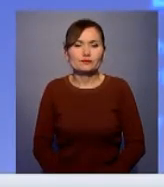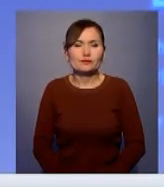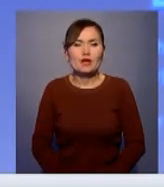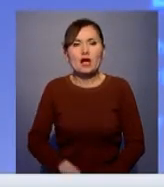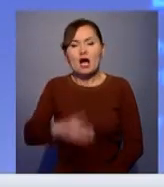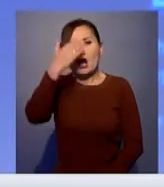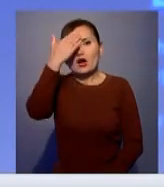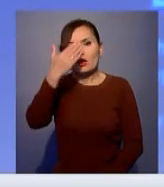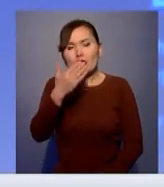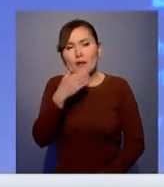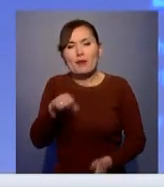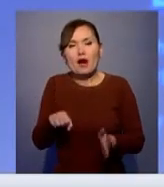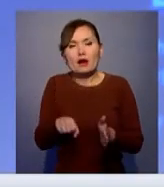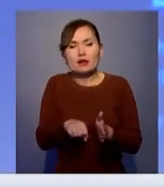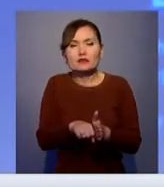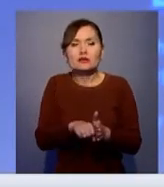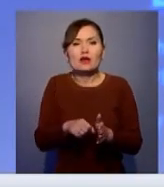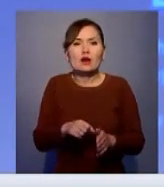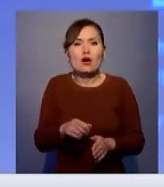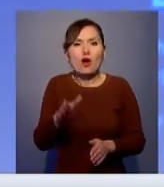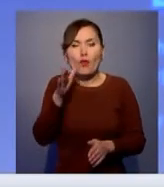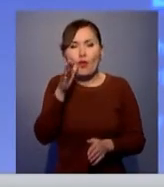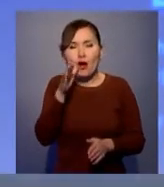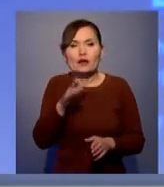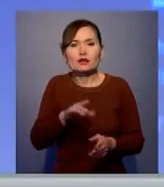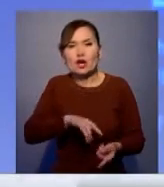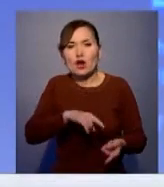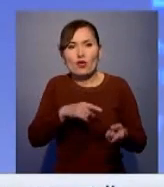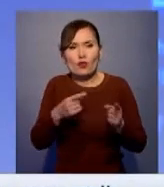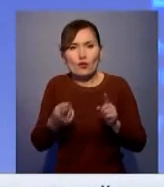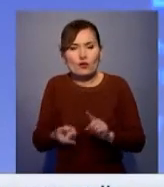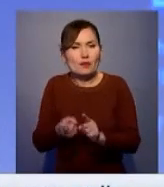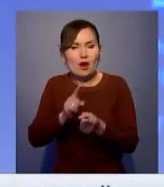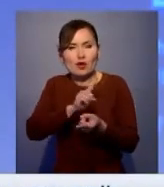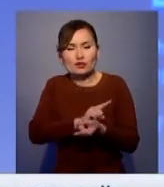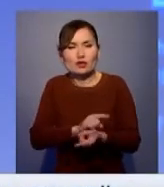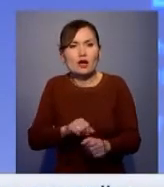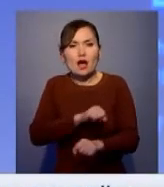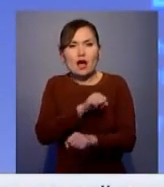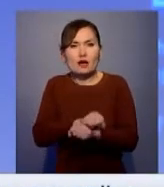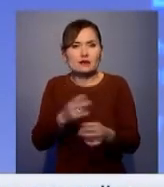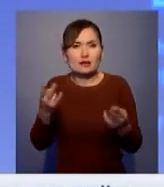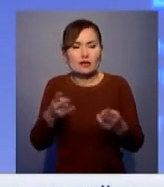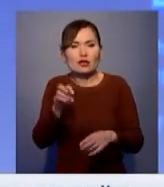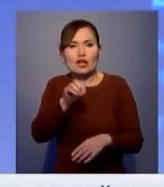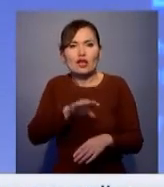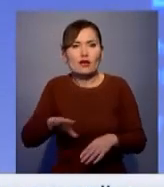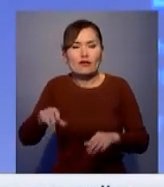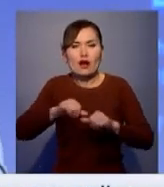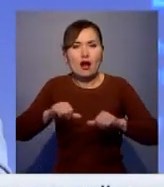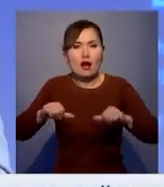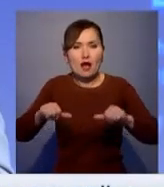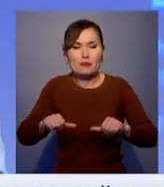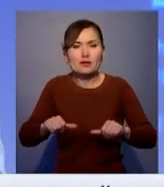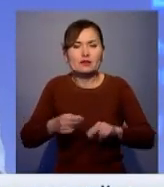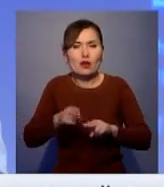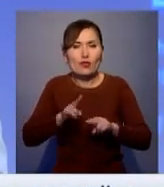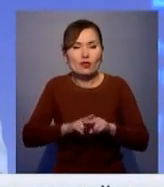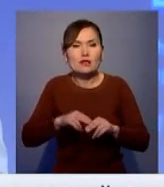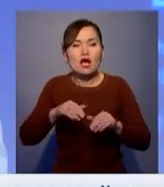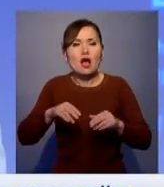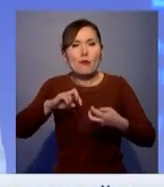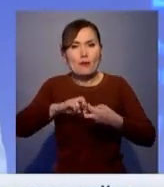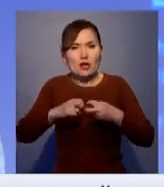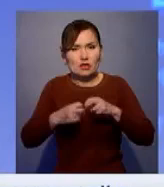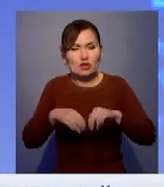Жазғы және қысқы уақытқа көшуді тоқтату керек. Бұл іс Еурокомиссияның құзыретінде. Еуроодақ елдерінің мүшелері